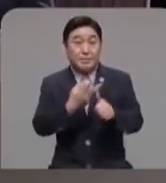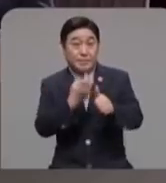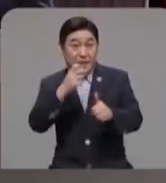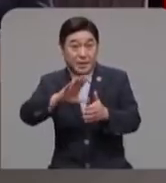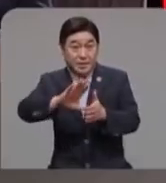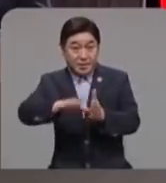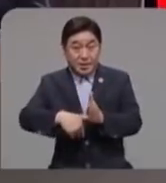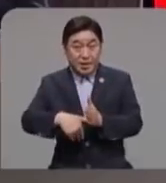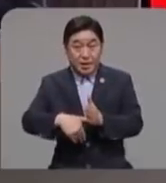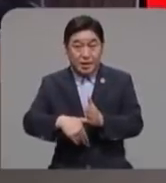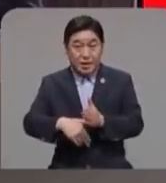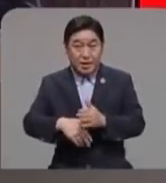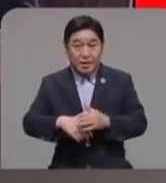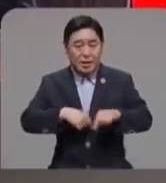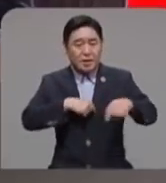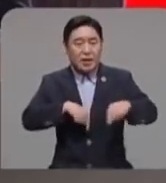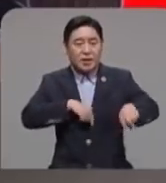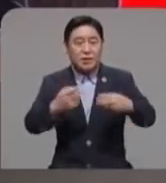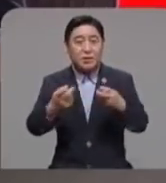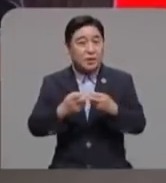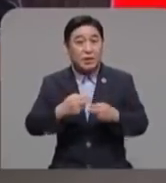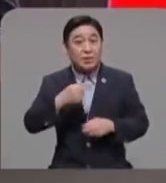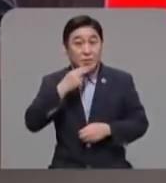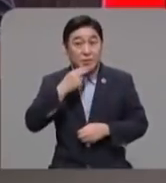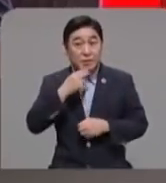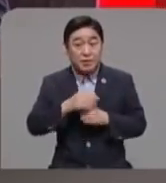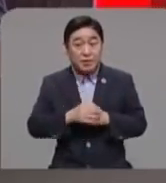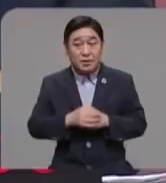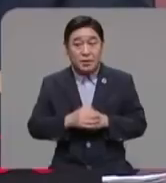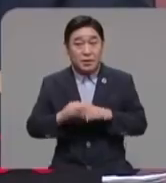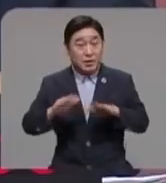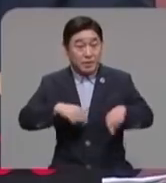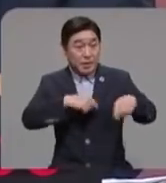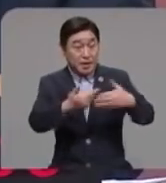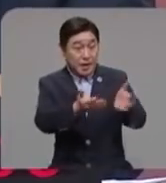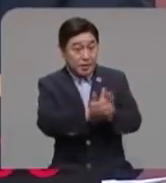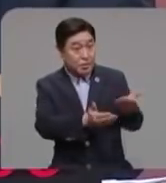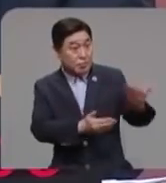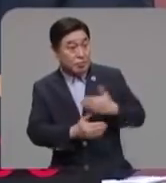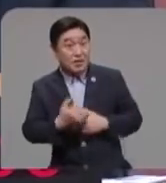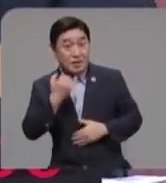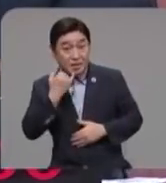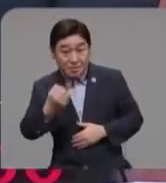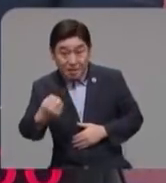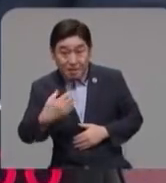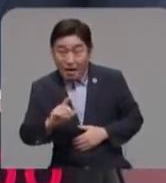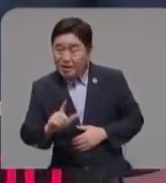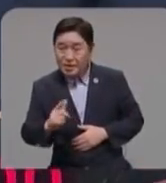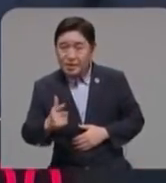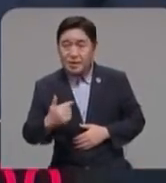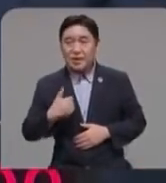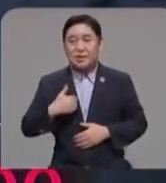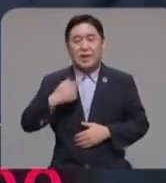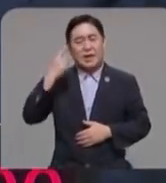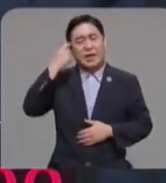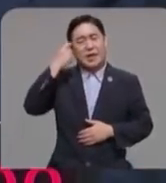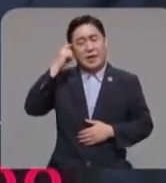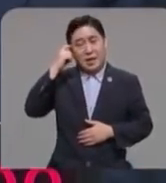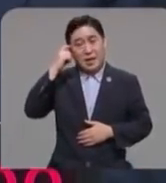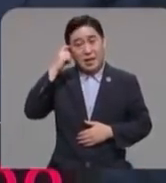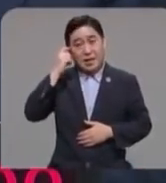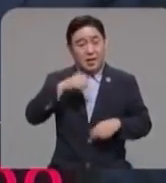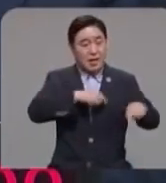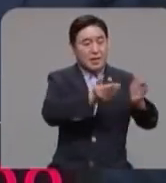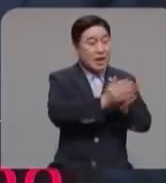때는. 당 정책에서 공약을. 이번에는 당에서 해줄 거니까 좀 나을 거다 생각하시는군요. 그게 아니죠. 제가 생각하는